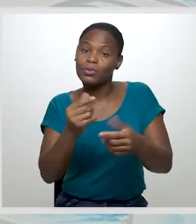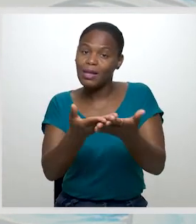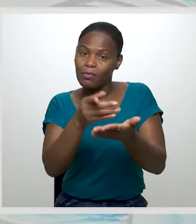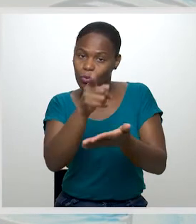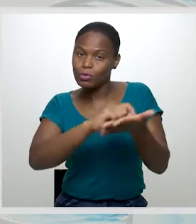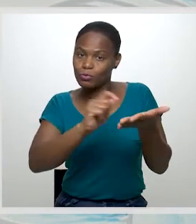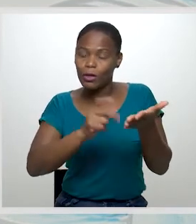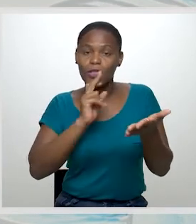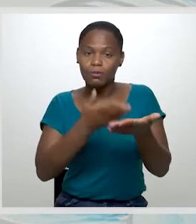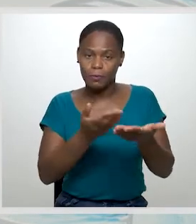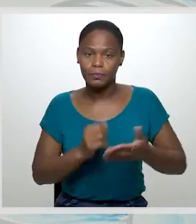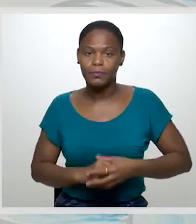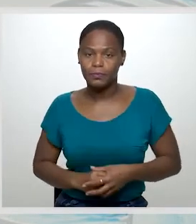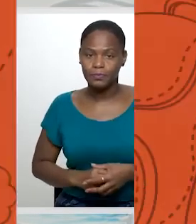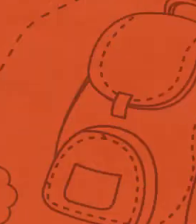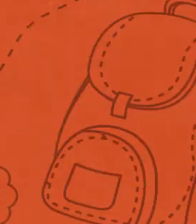cet exercice. C'est bon?